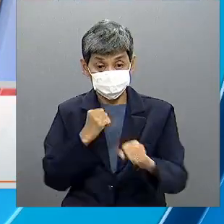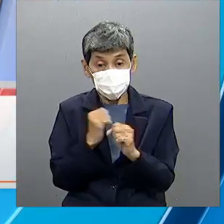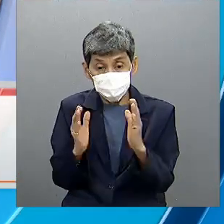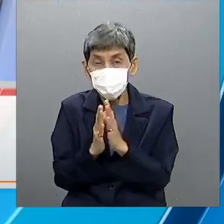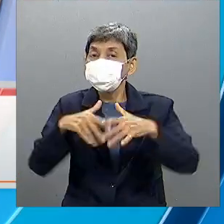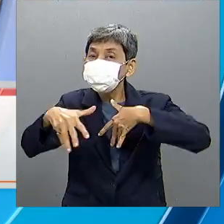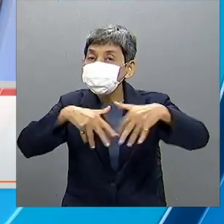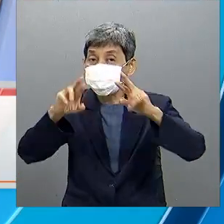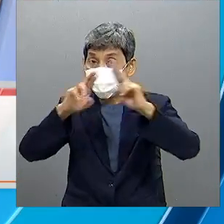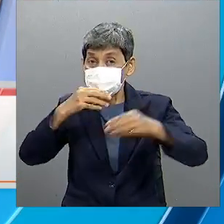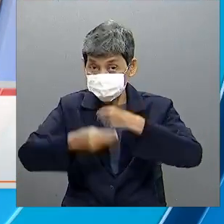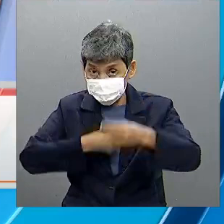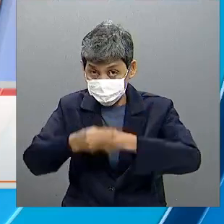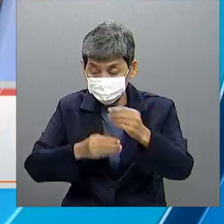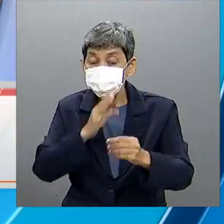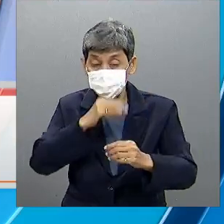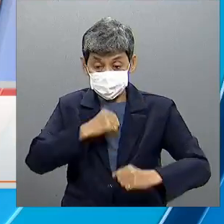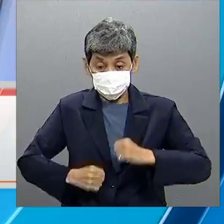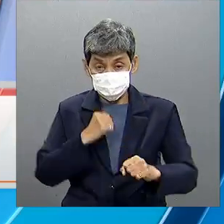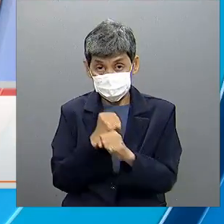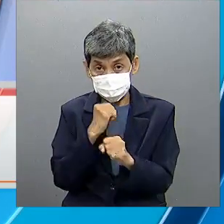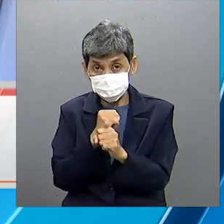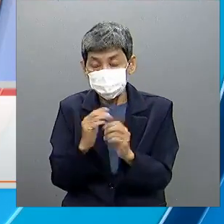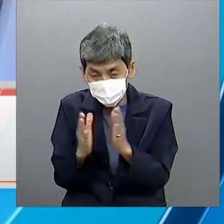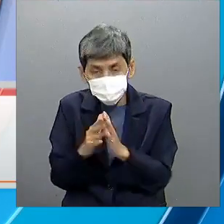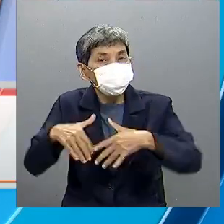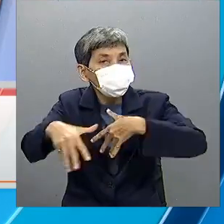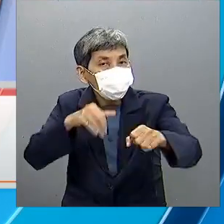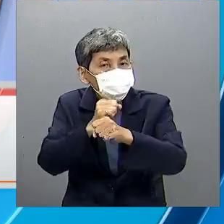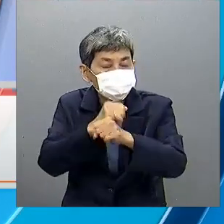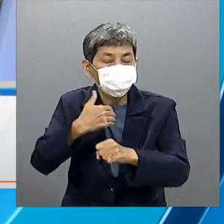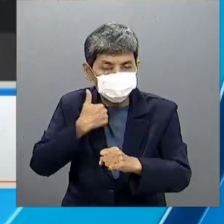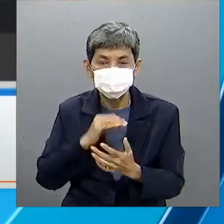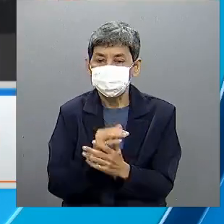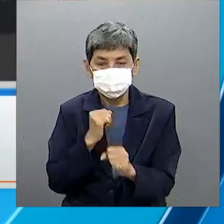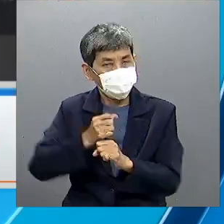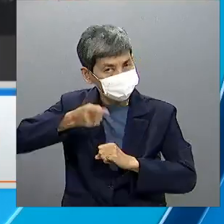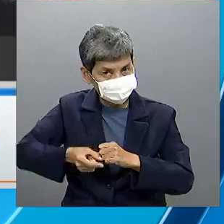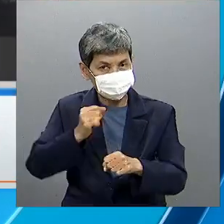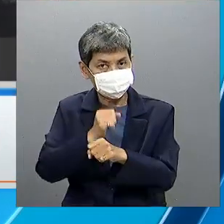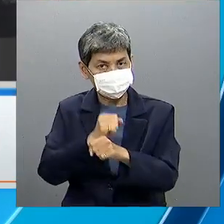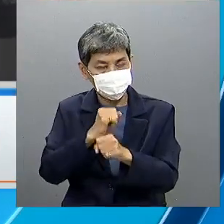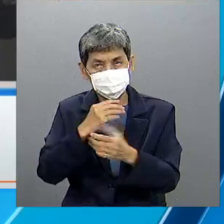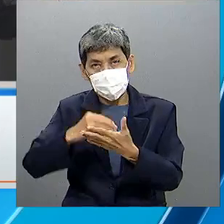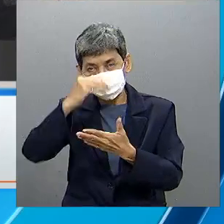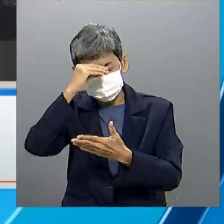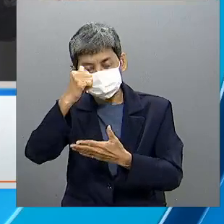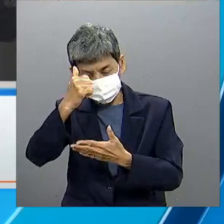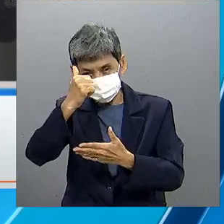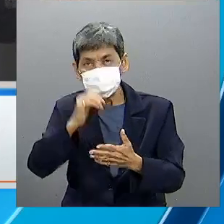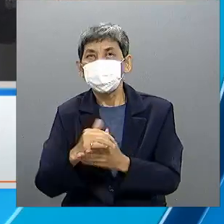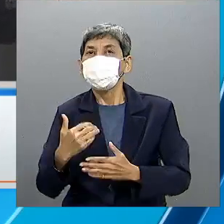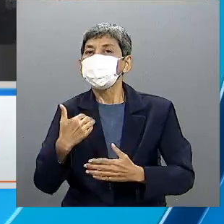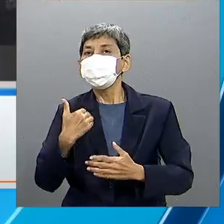องว่าถ้าเยาวชนได้ลงมือปฏิบัติอะค่ะเรามีความเชื่อว่าการลงมือปฏิบัติเนี่ยเป็นการเรียนรู้ที่ดีมากๆแล้วเขาก็จะแบบติ